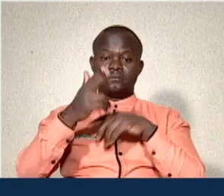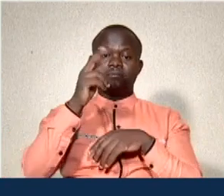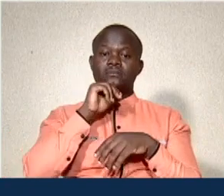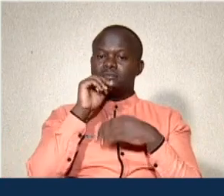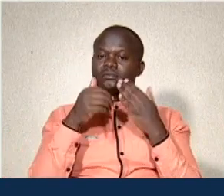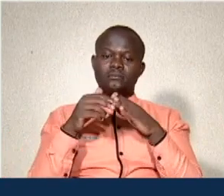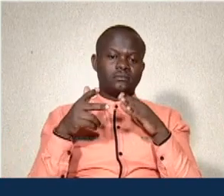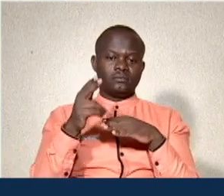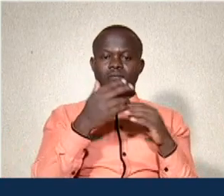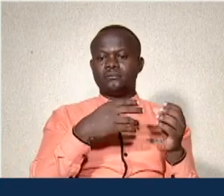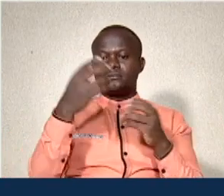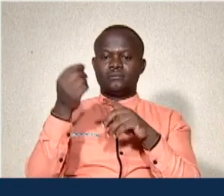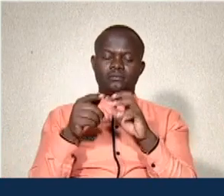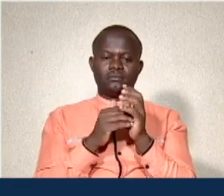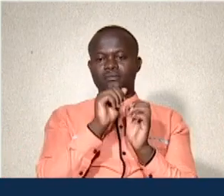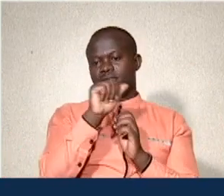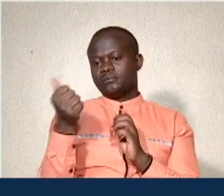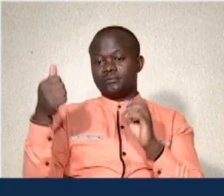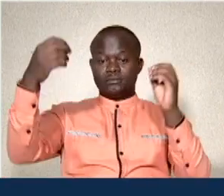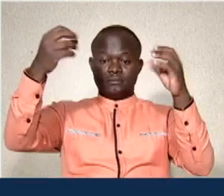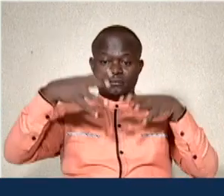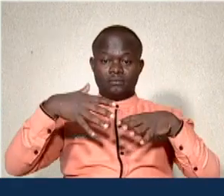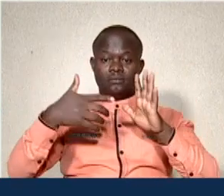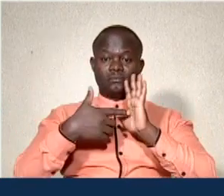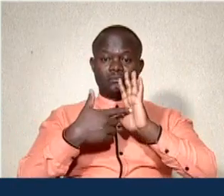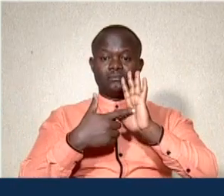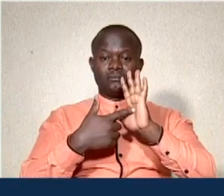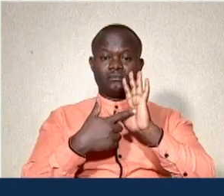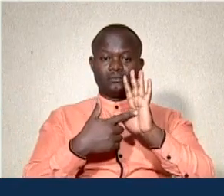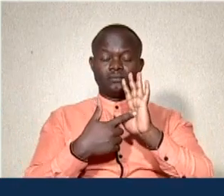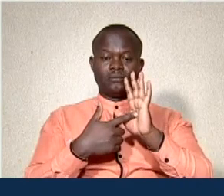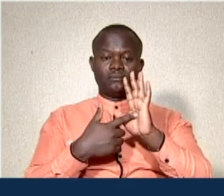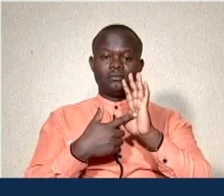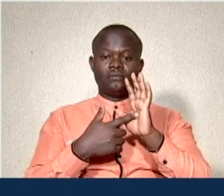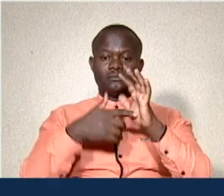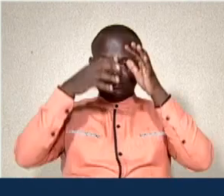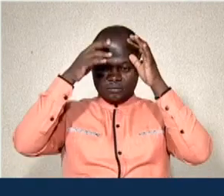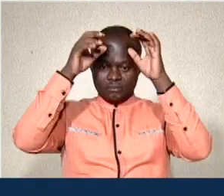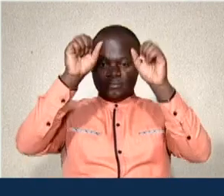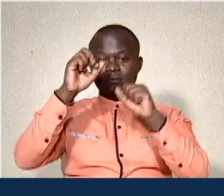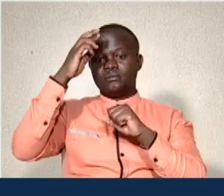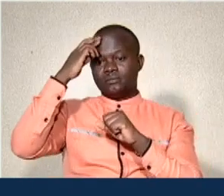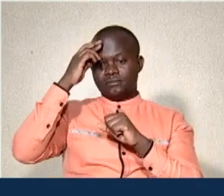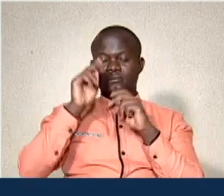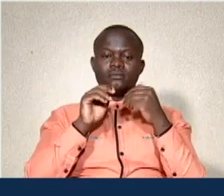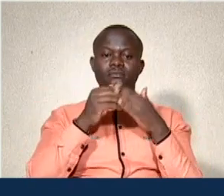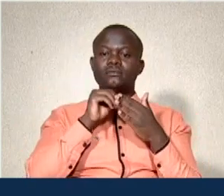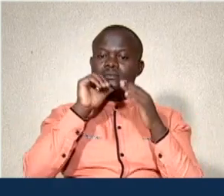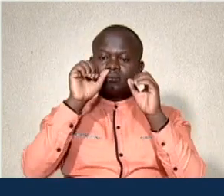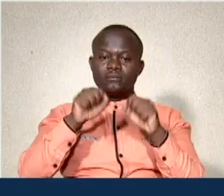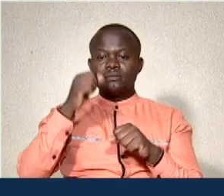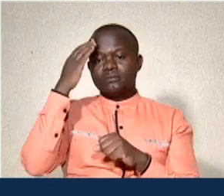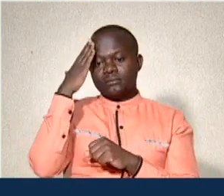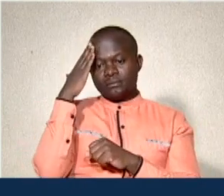bigeze bazica ngo bazitware. Ikindi cyagaragaye, hagaragaye ko perezida wa Ibuka abantu tutabashije